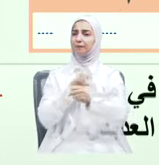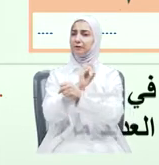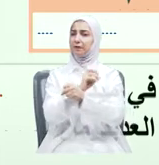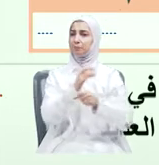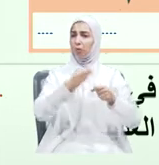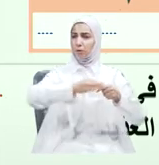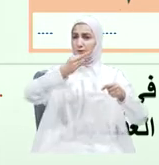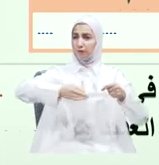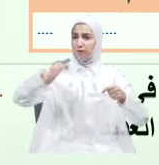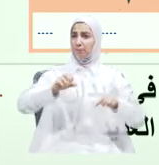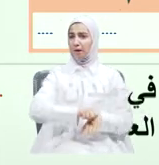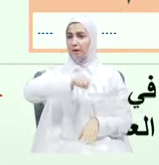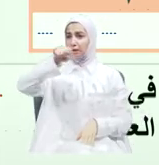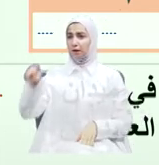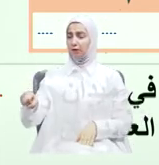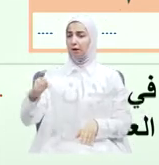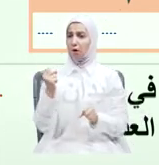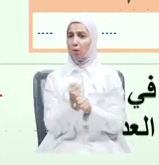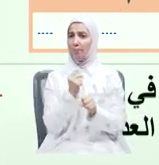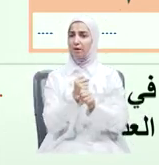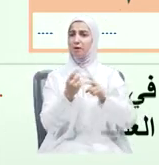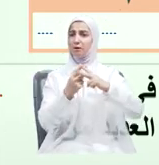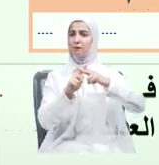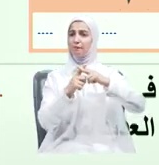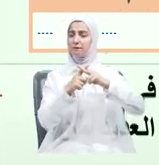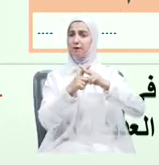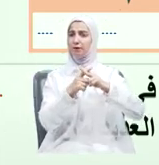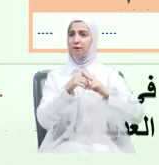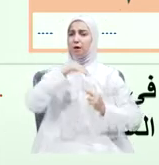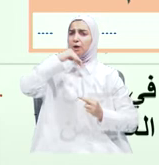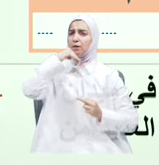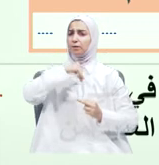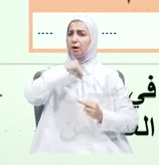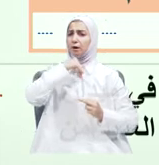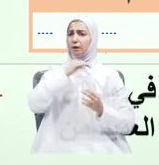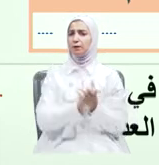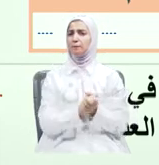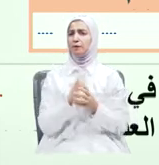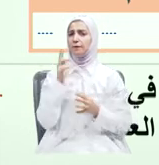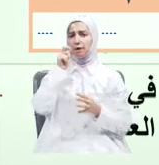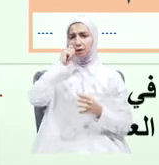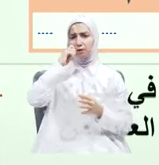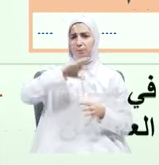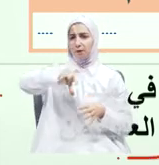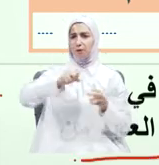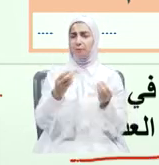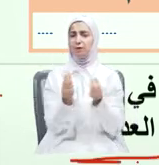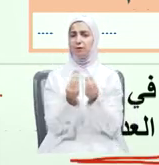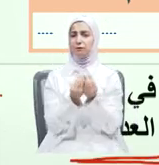وتنظيم الإدارة والتقنية والصناعات، رغبة منهما في التصدي للأطماع الغربية.